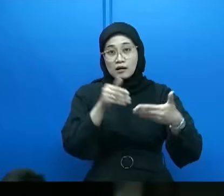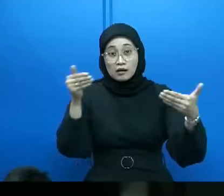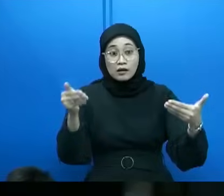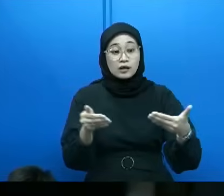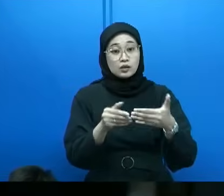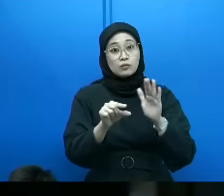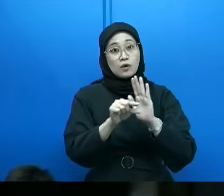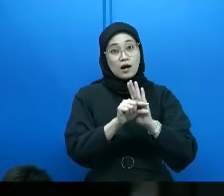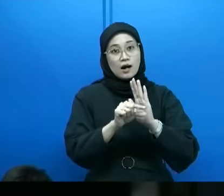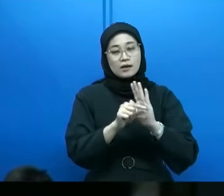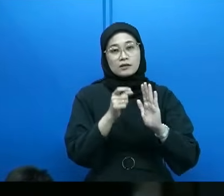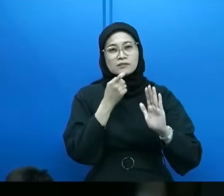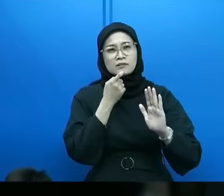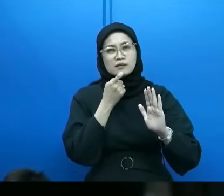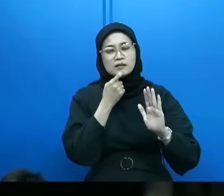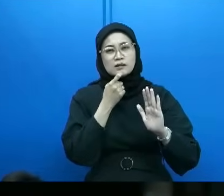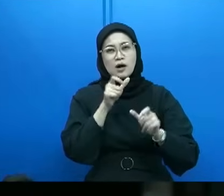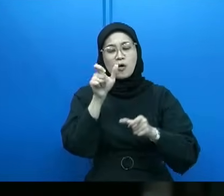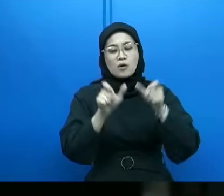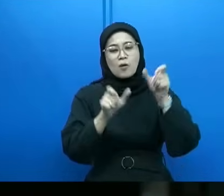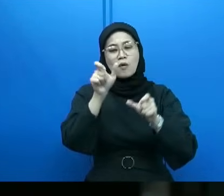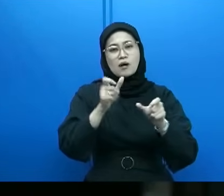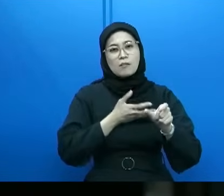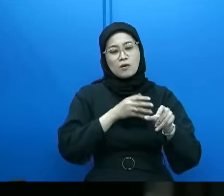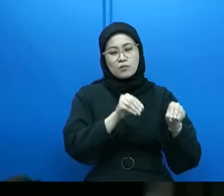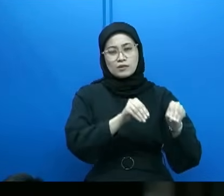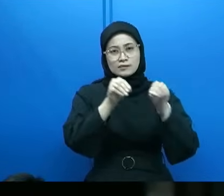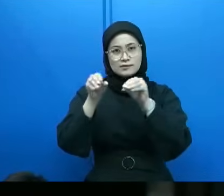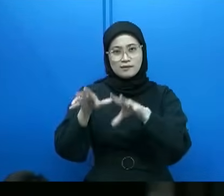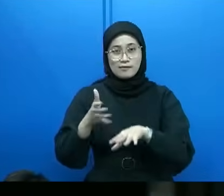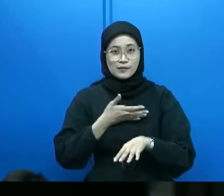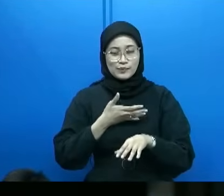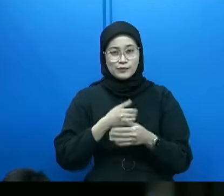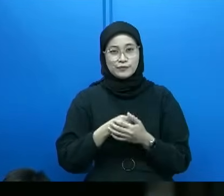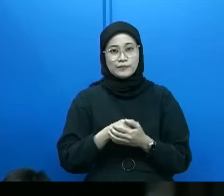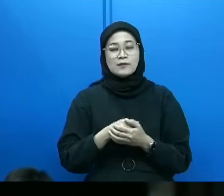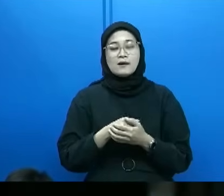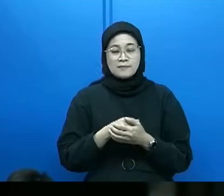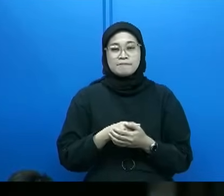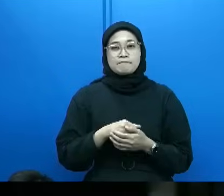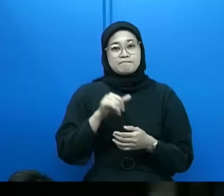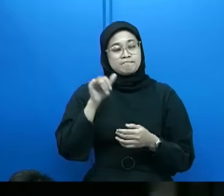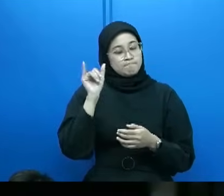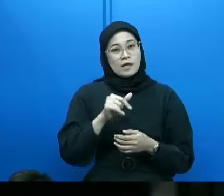itu berbicara tentang orang-orang yang sedang ingin berhijrah. Maka saya putuskan saya mesti berangkat